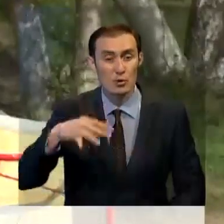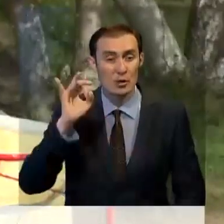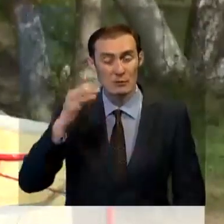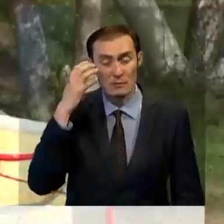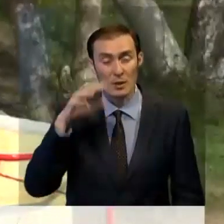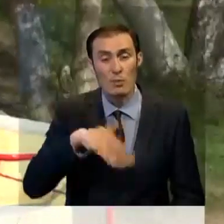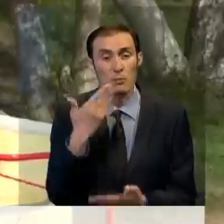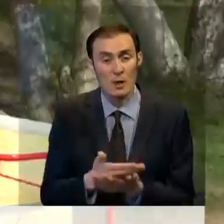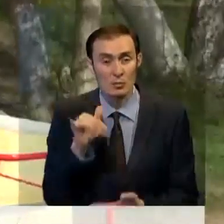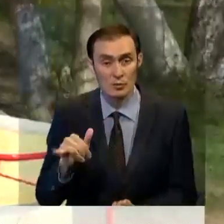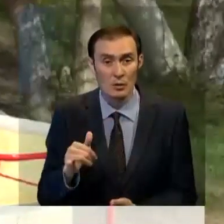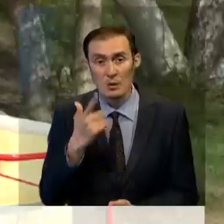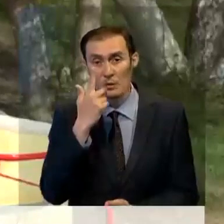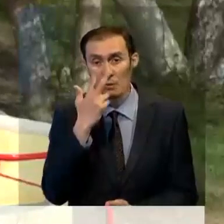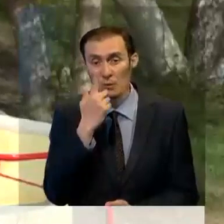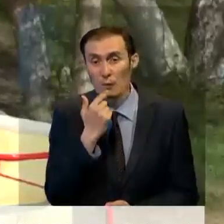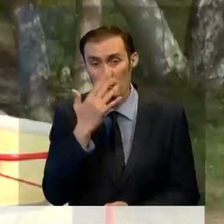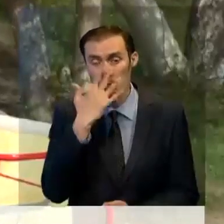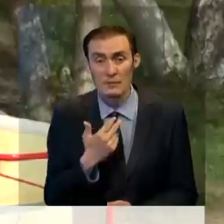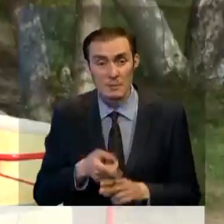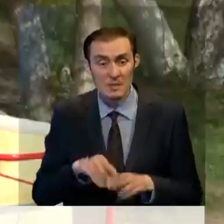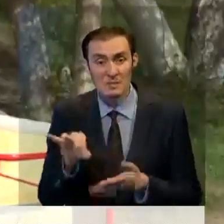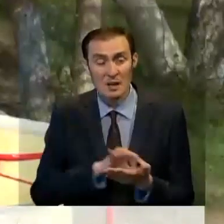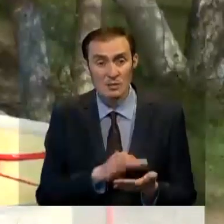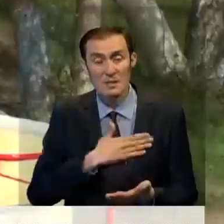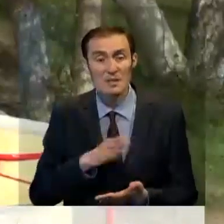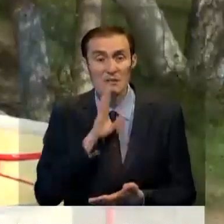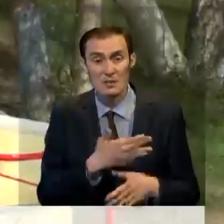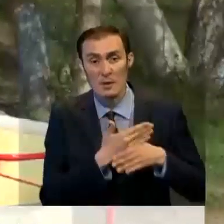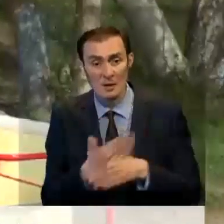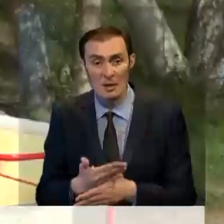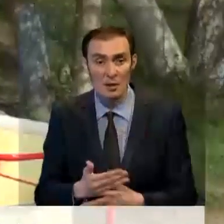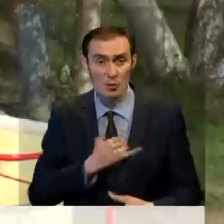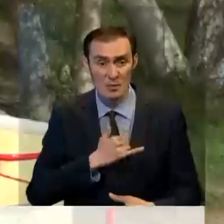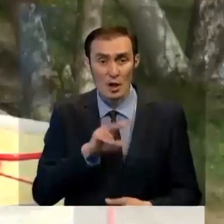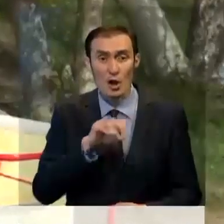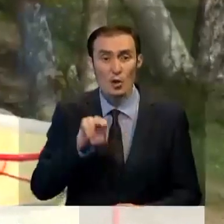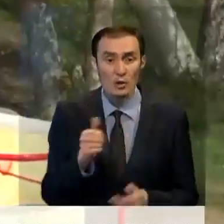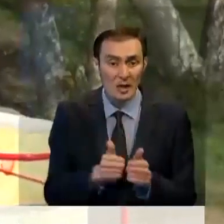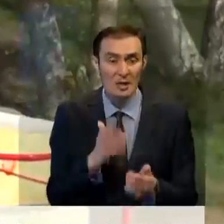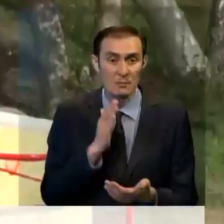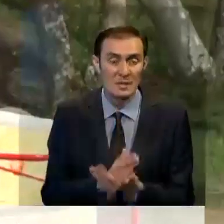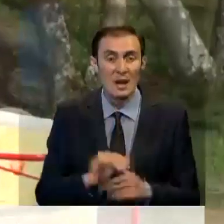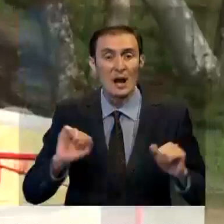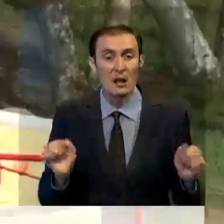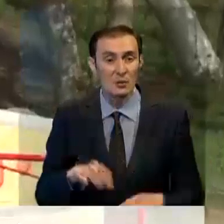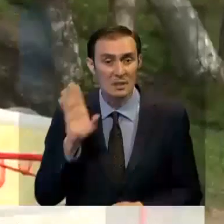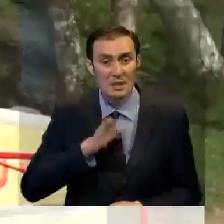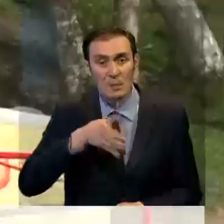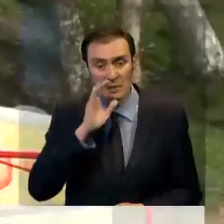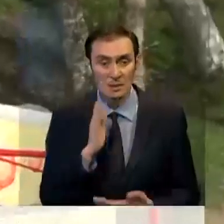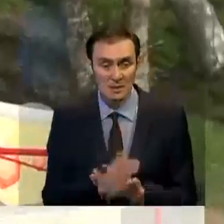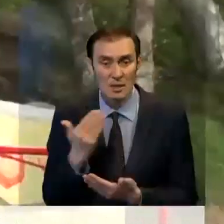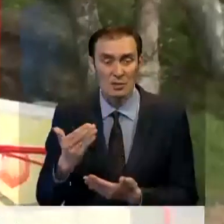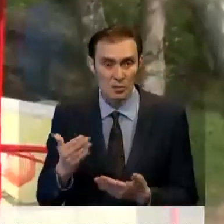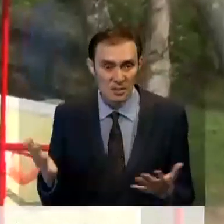Она упала, у нее с носа кровь. И если бы не мы, не мои девочки... У меня же здесь лед, у меня же здесь же прохладительные напитки. Это